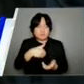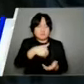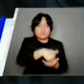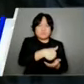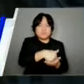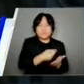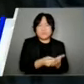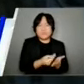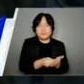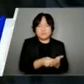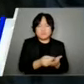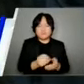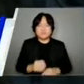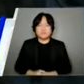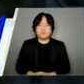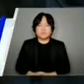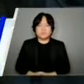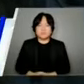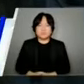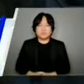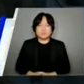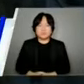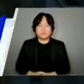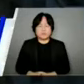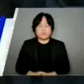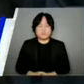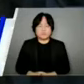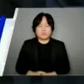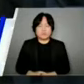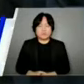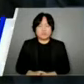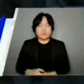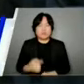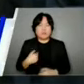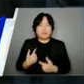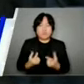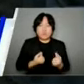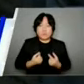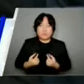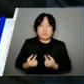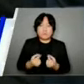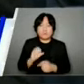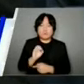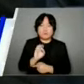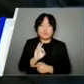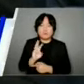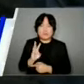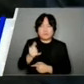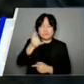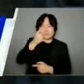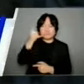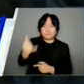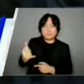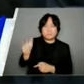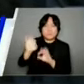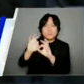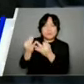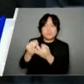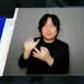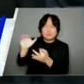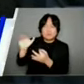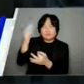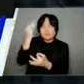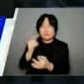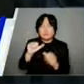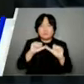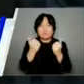Kinalaunan, tumawag na ang grupo sa mga pamilya nila dahil binabantaan na sila ng kanilang recruiter